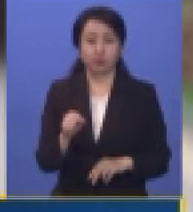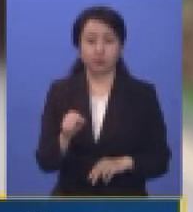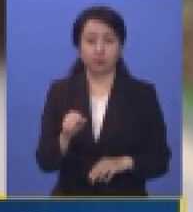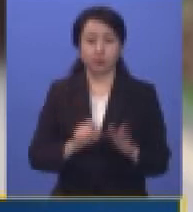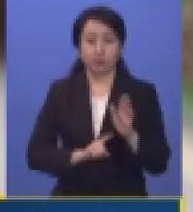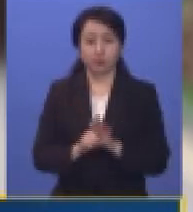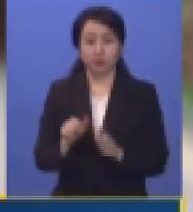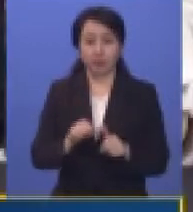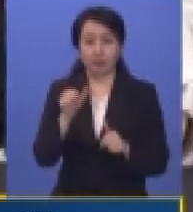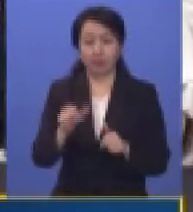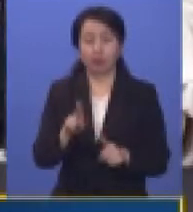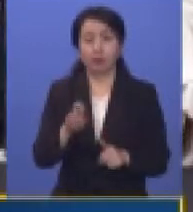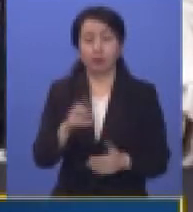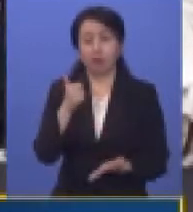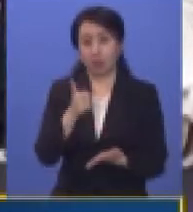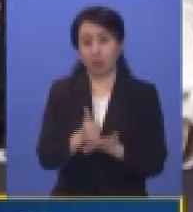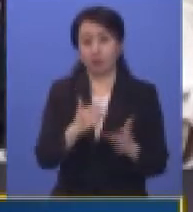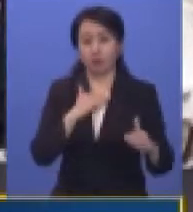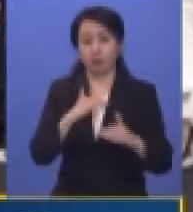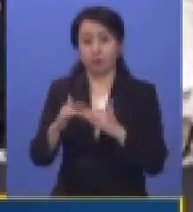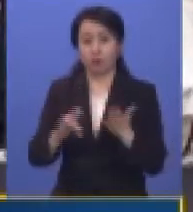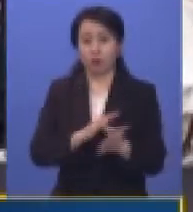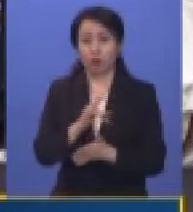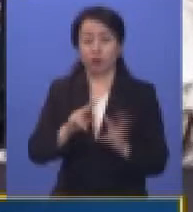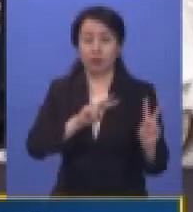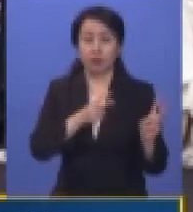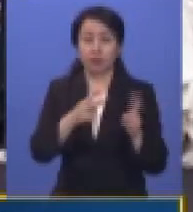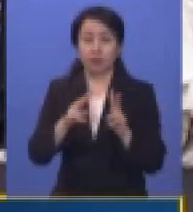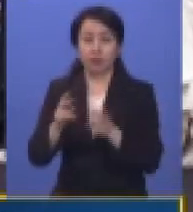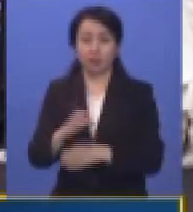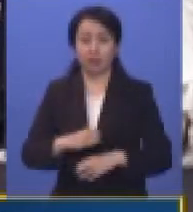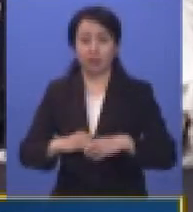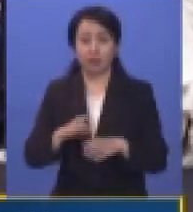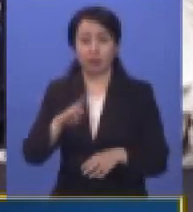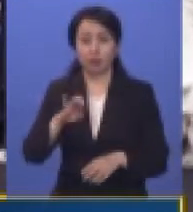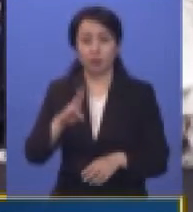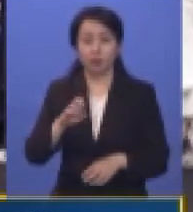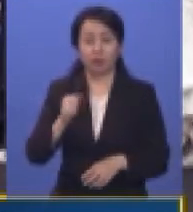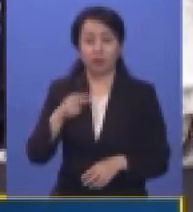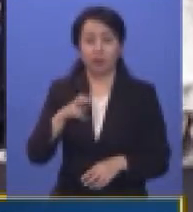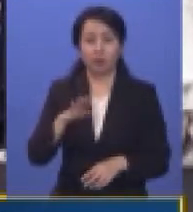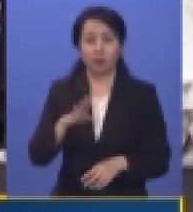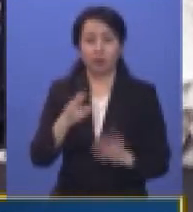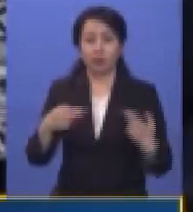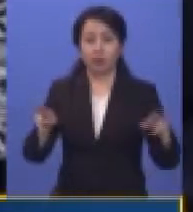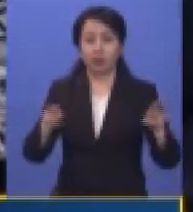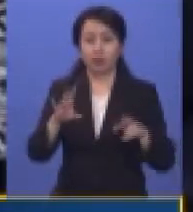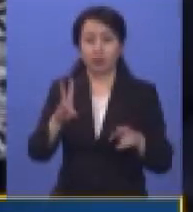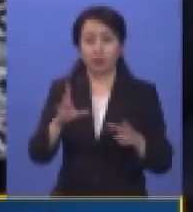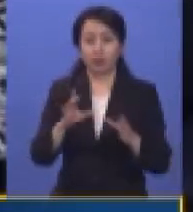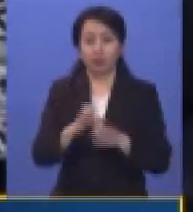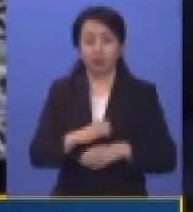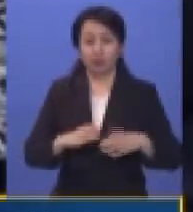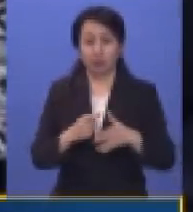родилась именно в Кызылжаре. На главной площади города выступили танцевальные коллективы «Туганджер», «Адимал», оркестр казахских национальных